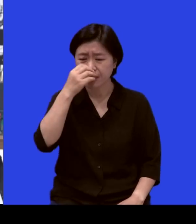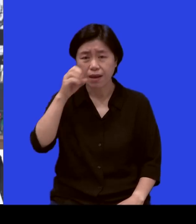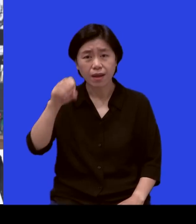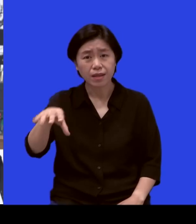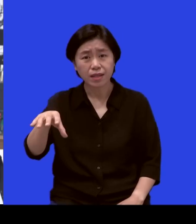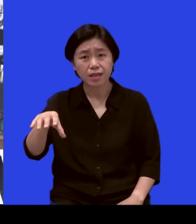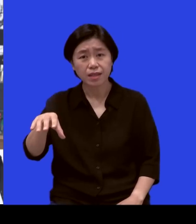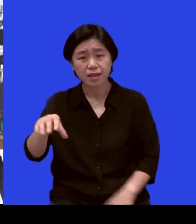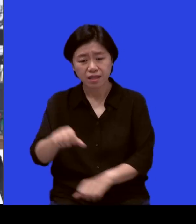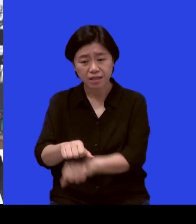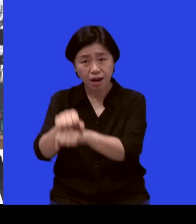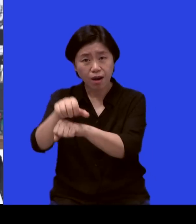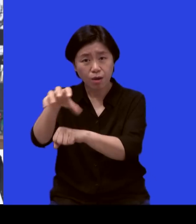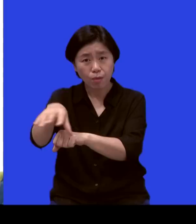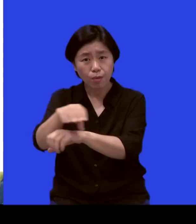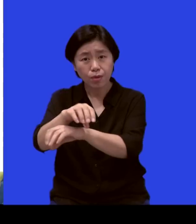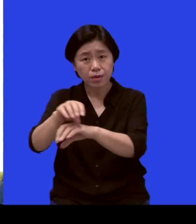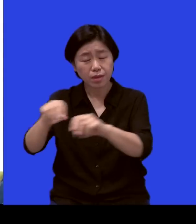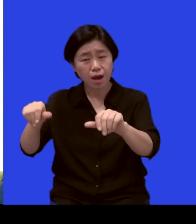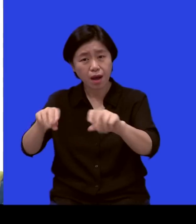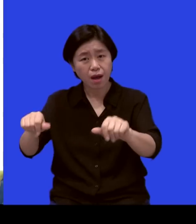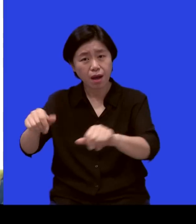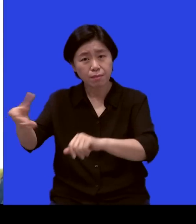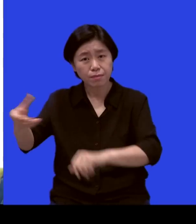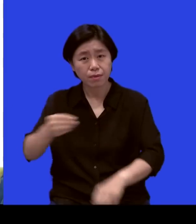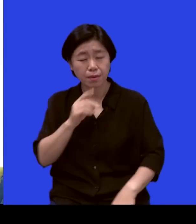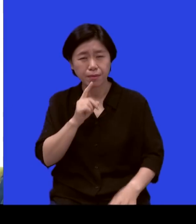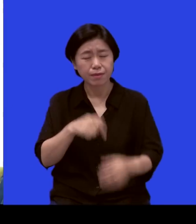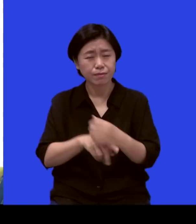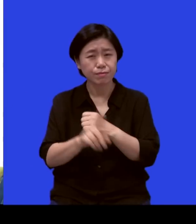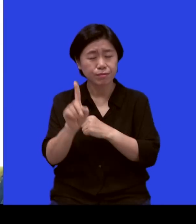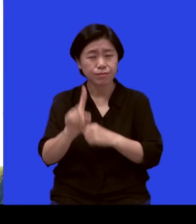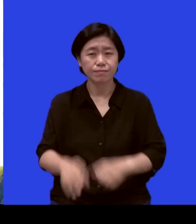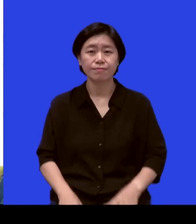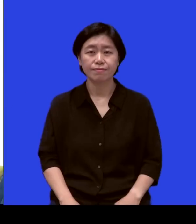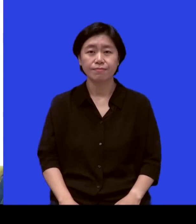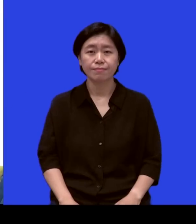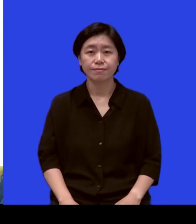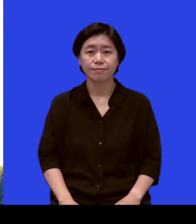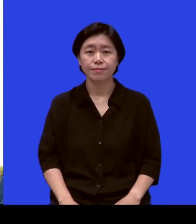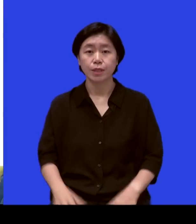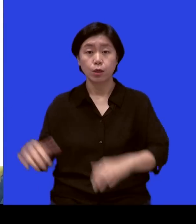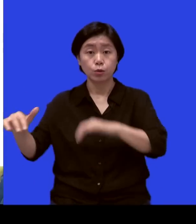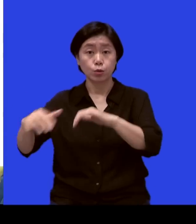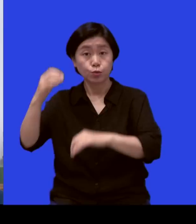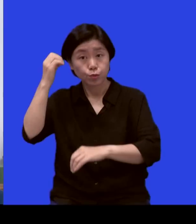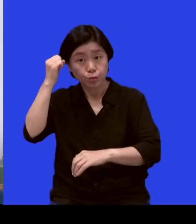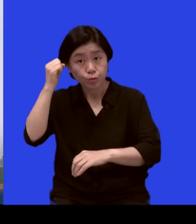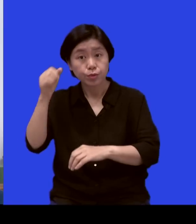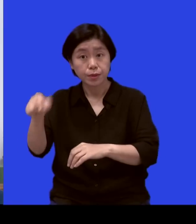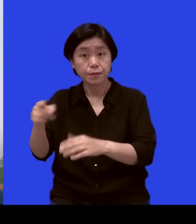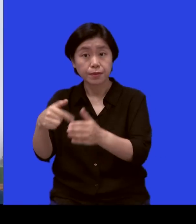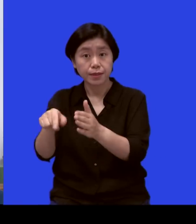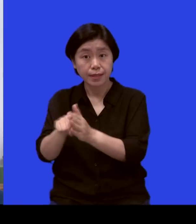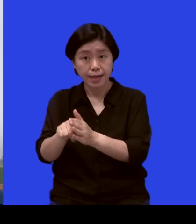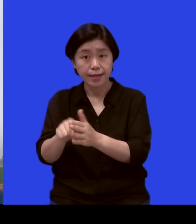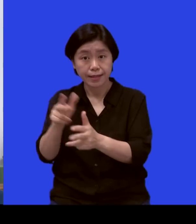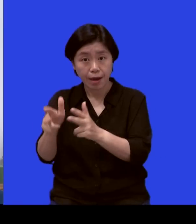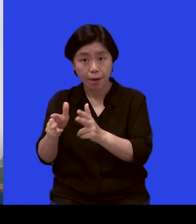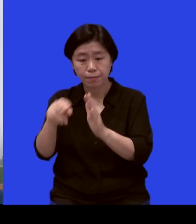땅, 부엄동 그 땅을 빌리셨다는 사연은 뭔가요? 우리 이제 노숙인 사역에 대해서는 이제 세 가지 단계가 있는데 처음에 찾아와서